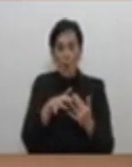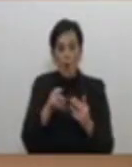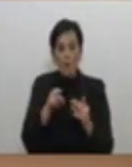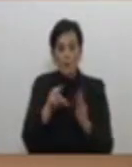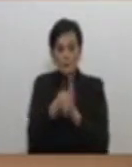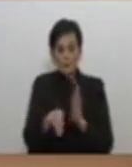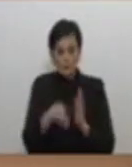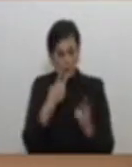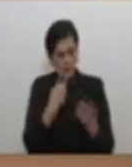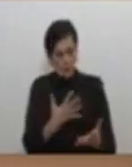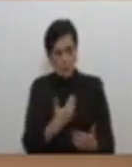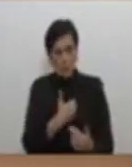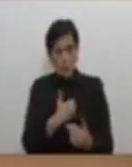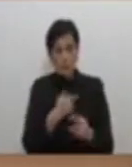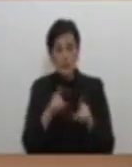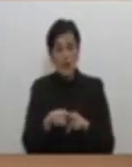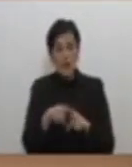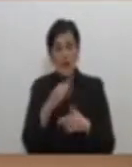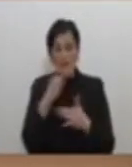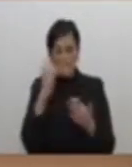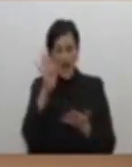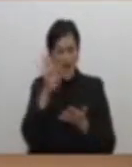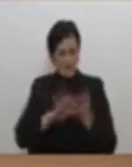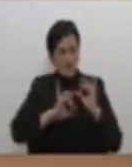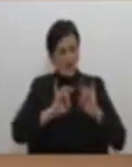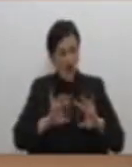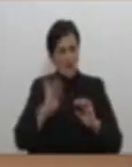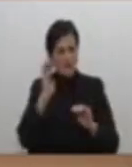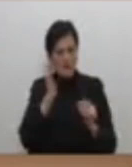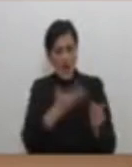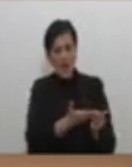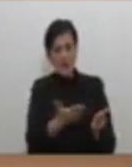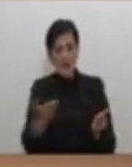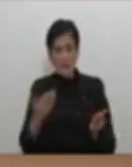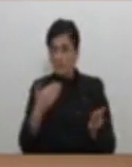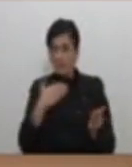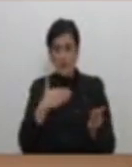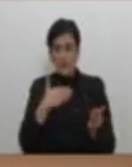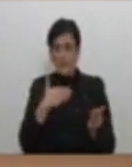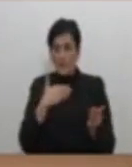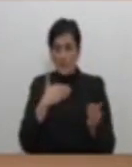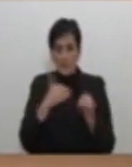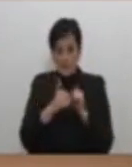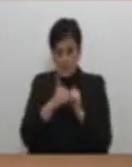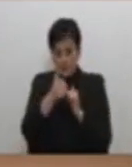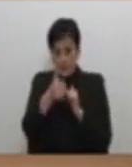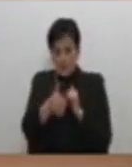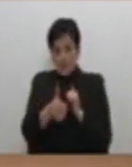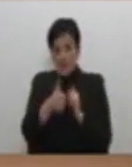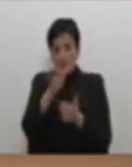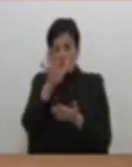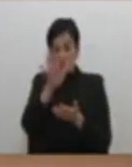გახადოს. ძალიან ბევრი ისეთი განცხადება მოვისმინე დღეს, რომ მთლიანად შემეცვალა ჩემი წინასწარი